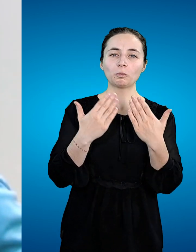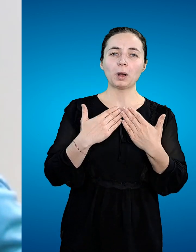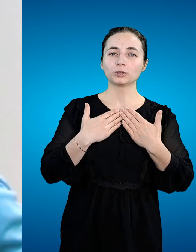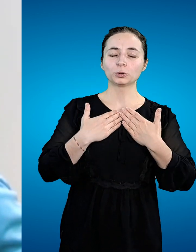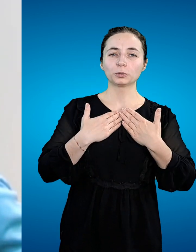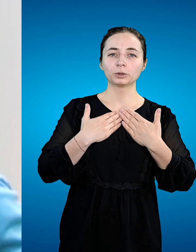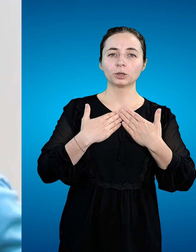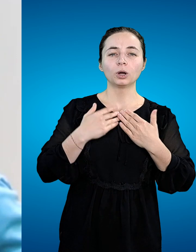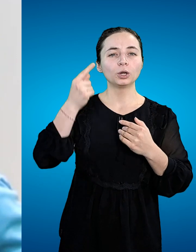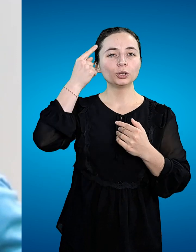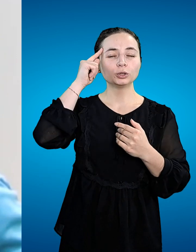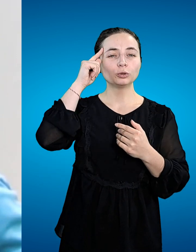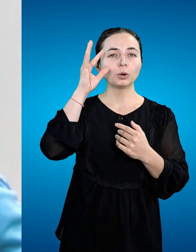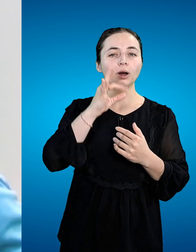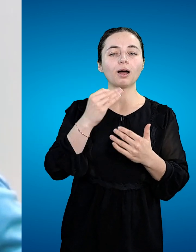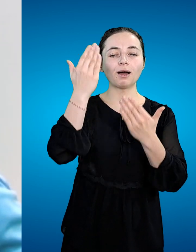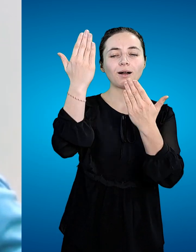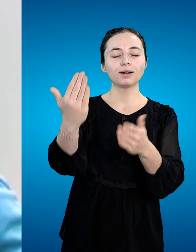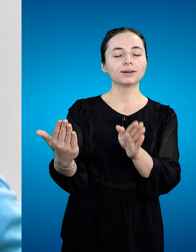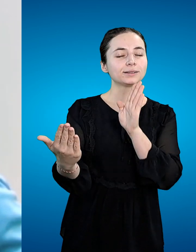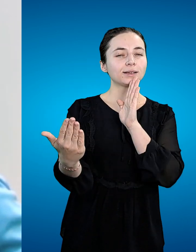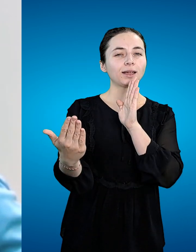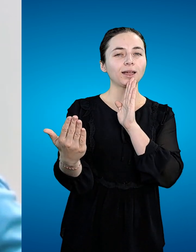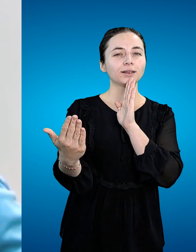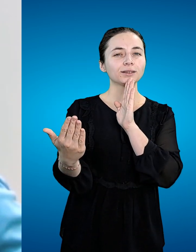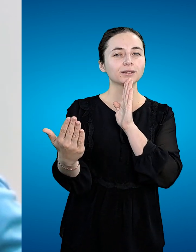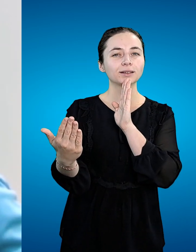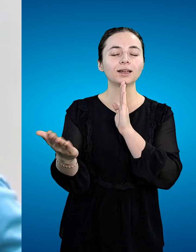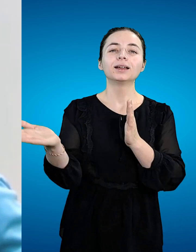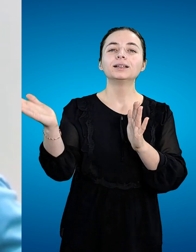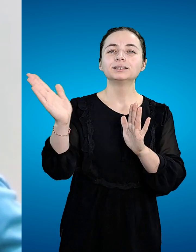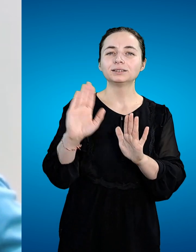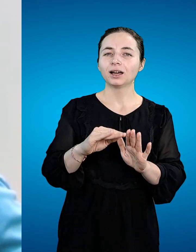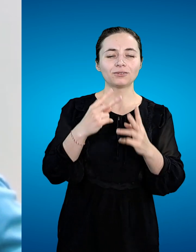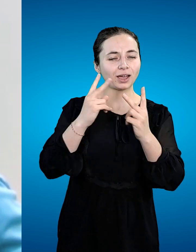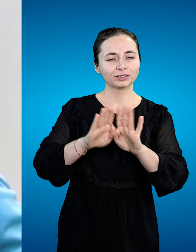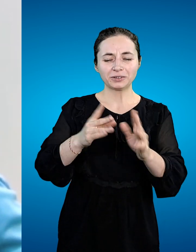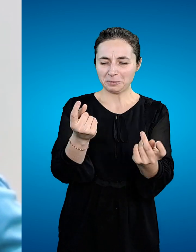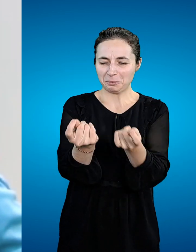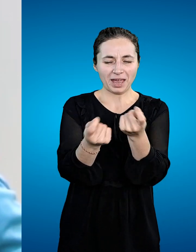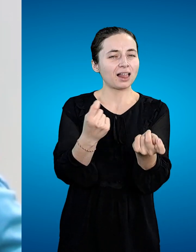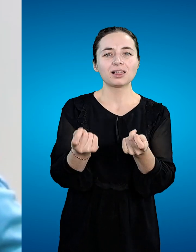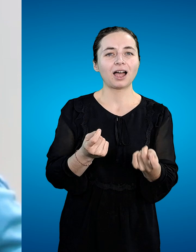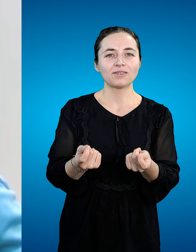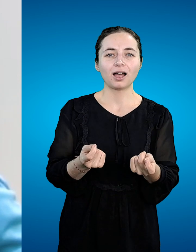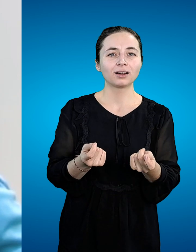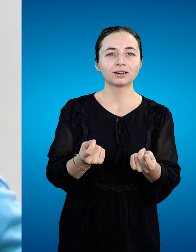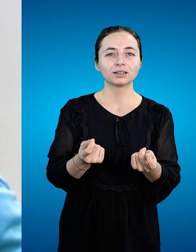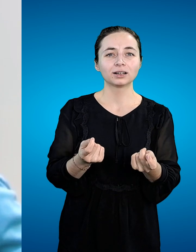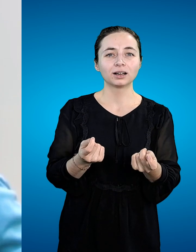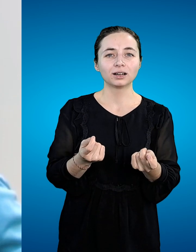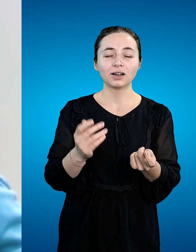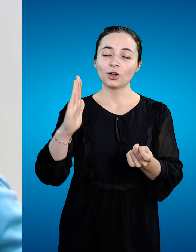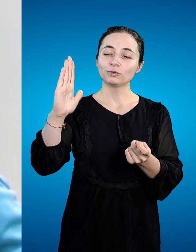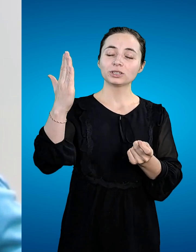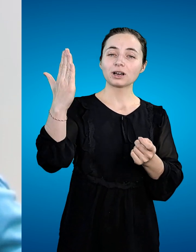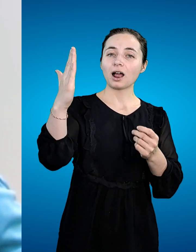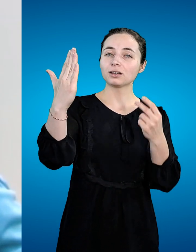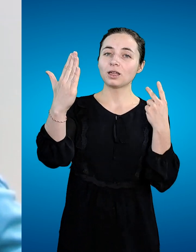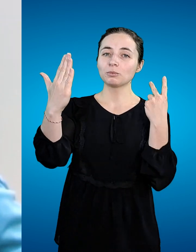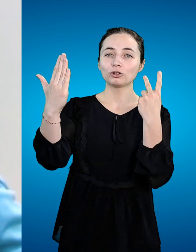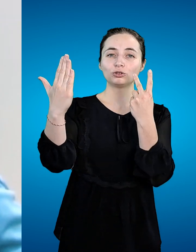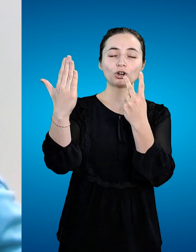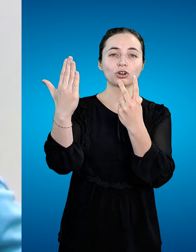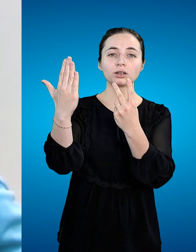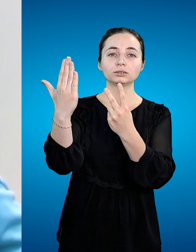любовь мою, и думаю о ней. Давай не видеть мелкого в